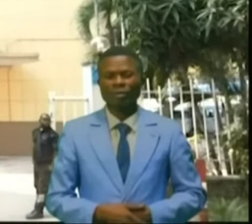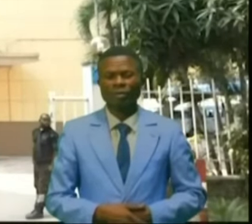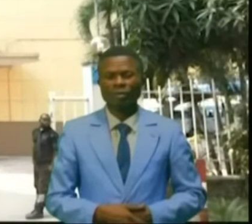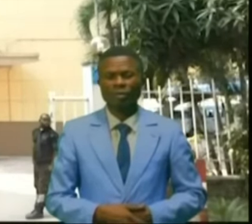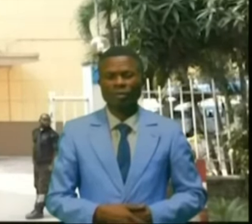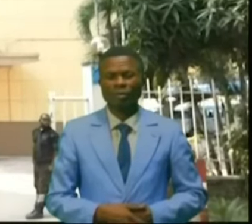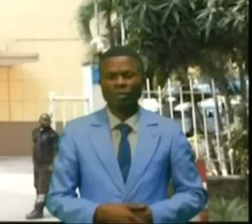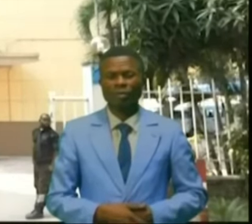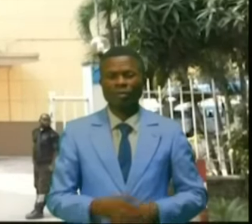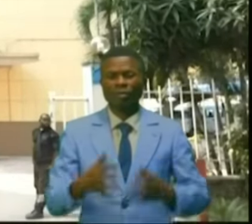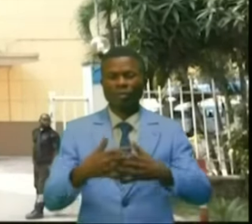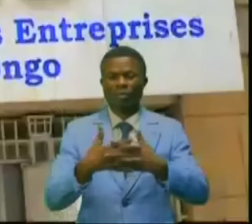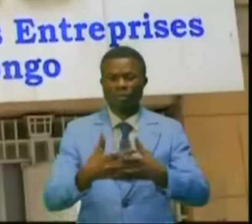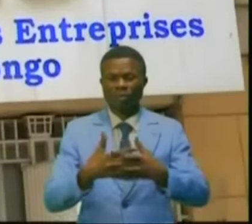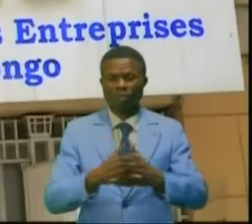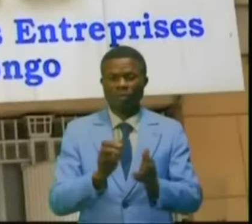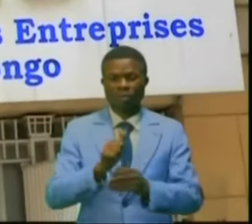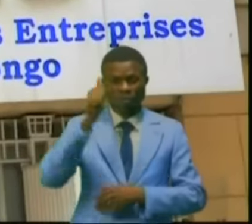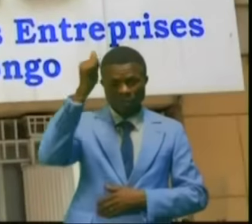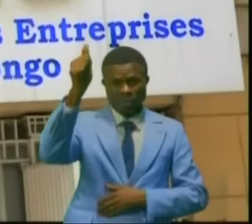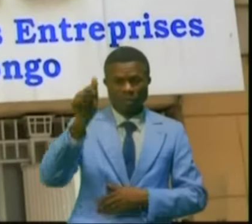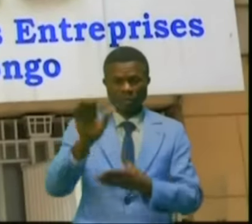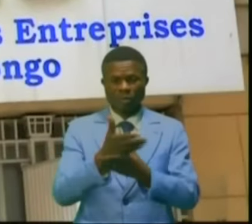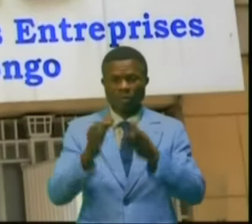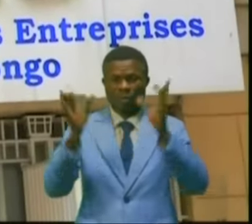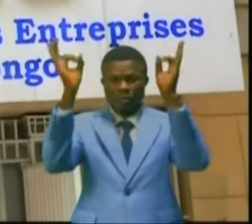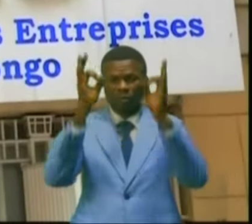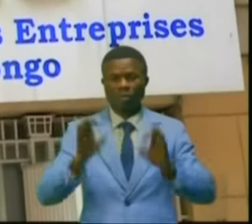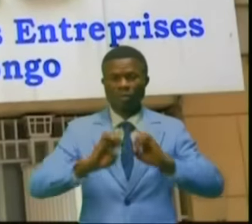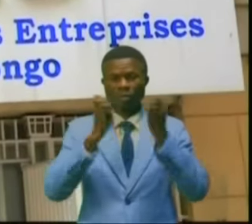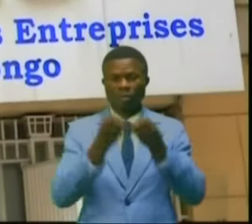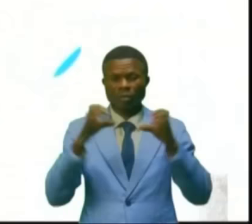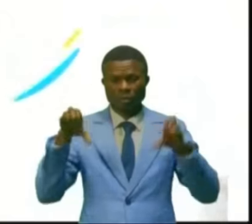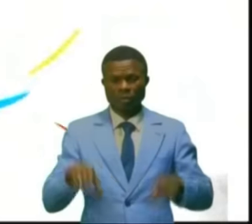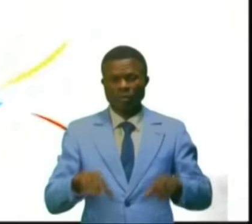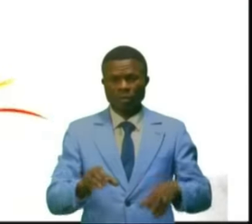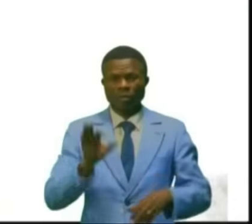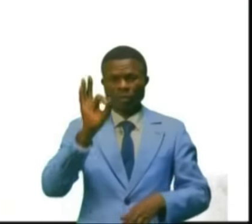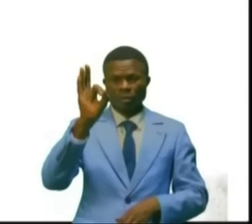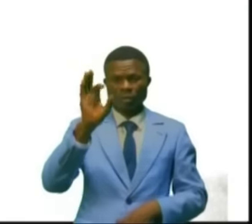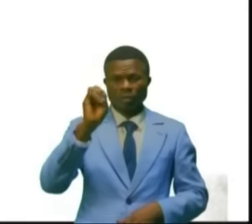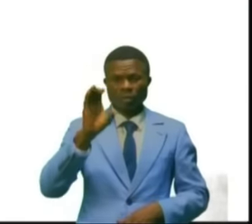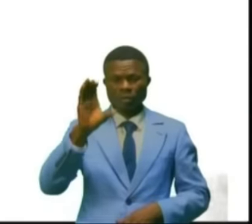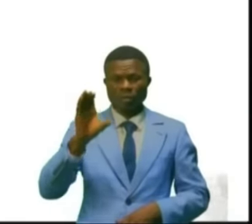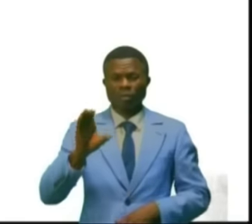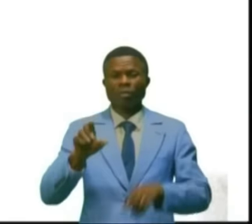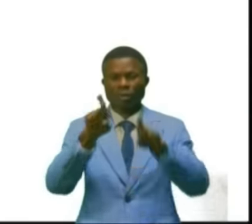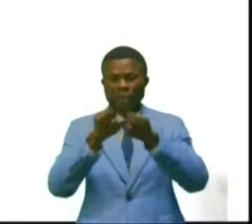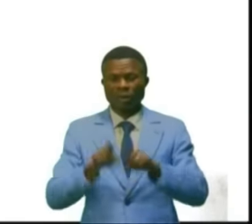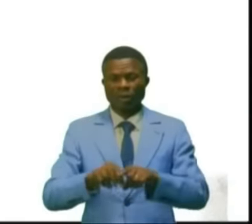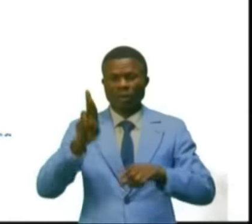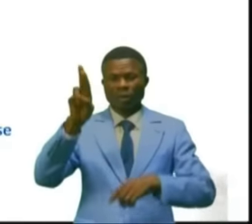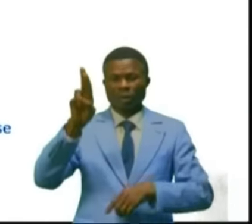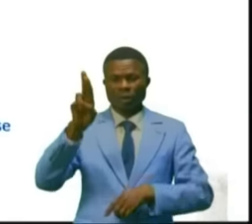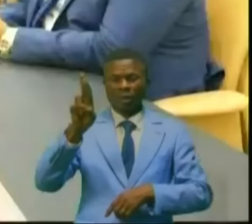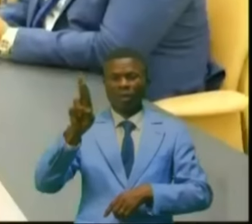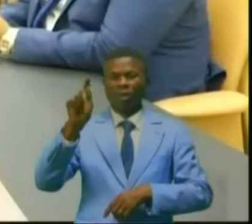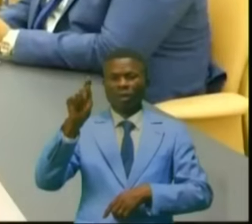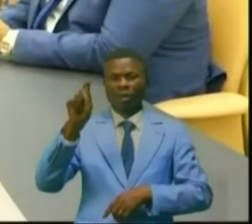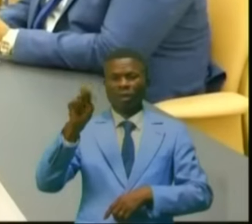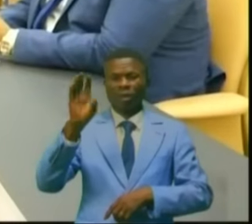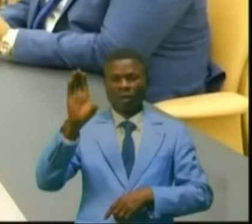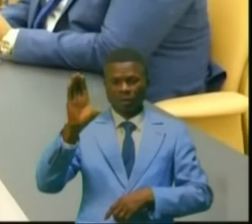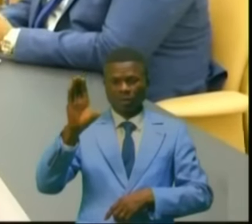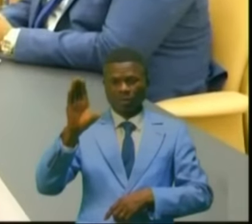C'est un partenariat d'avenir entre la Fédération des entreprises du Congo, FEC, et la Radio-Télévision nationale congolaise. La